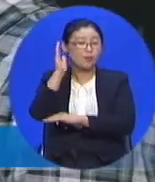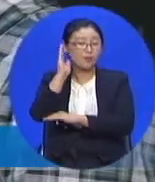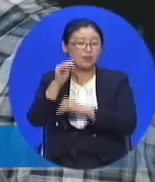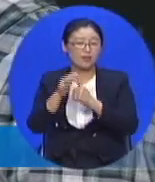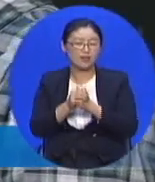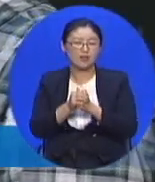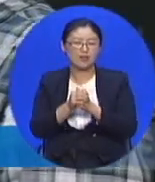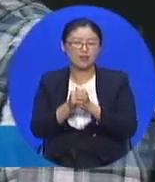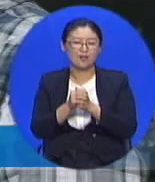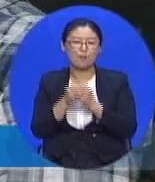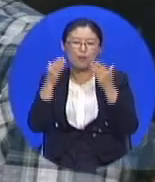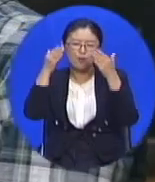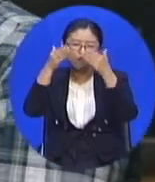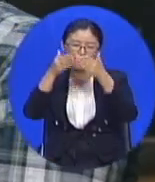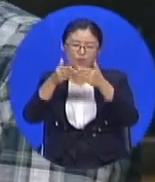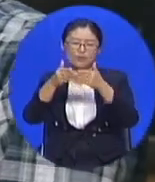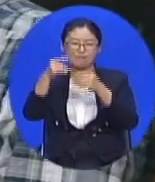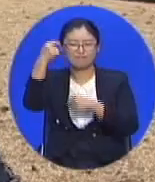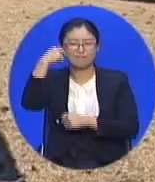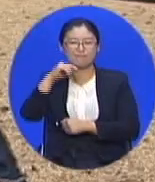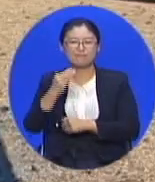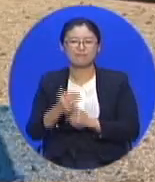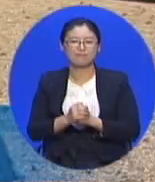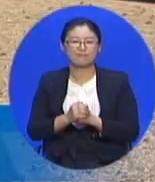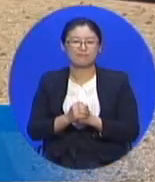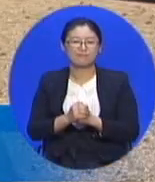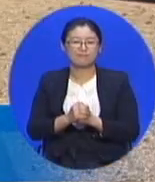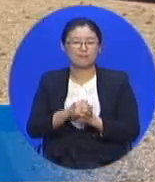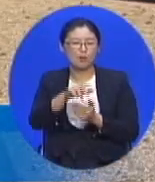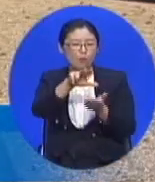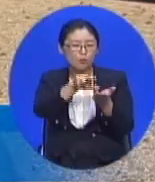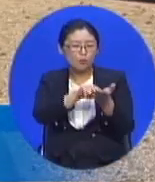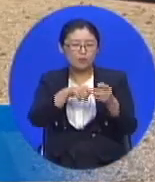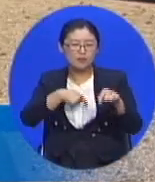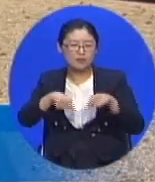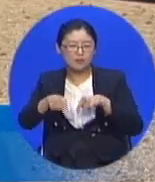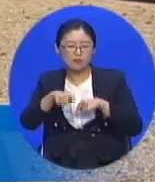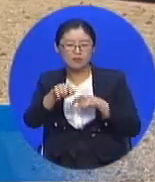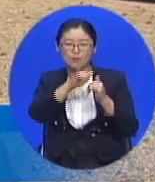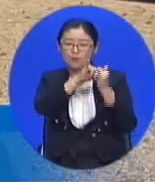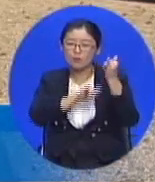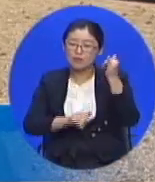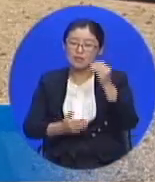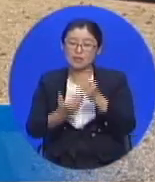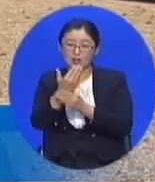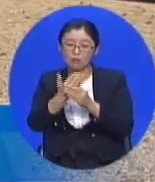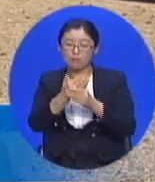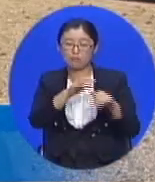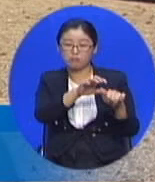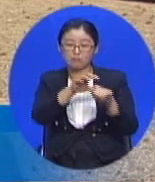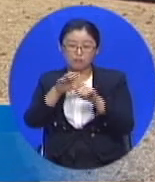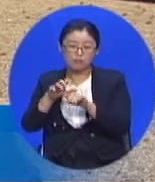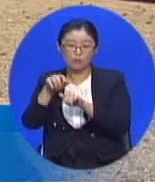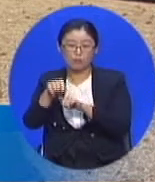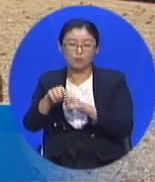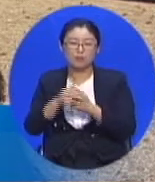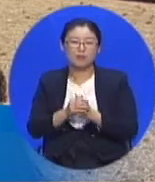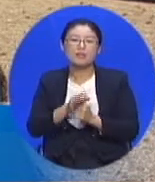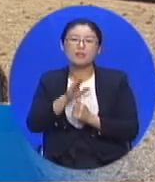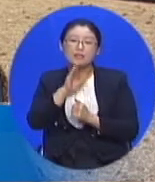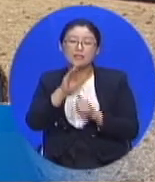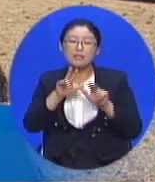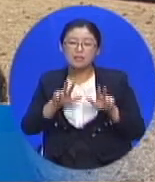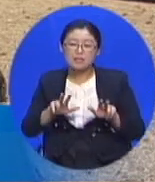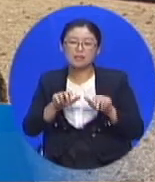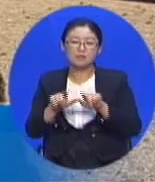몰입감을 높였다는 분석입니다. 어떤 소재는 정치적인 것이나 역사적인 사건에서 따올 수 있다고 하더라도 현재 살고